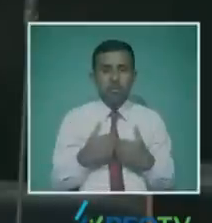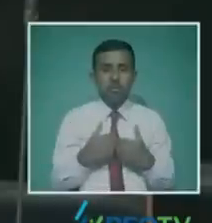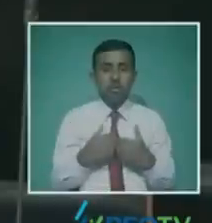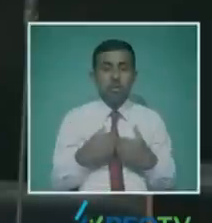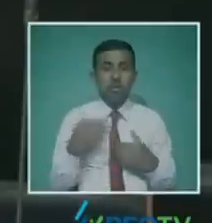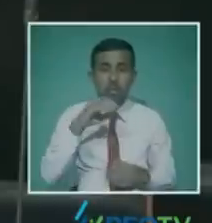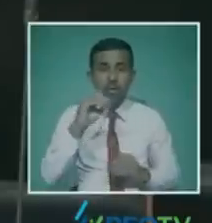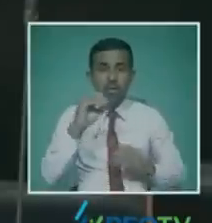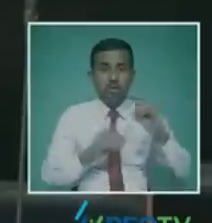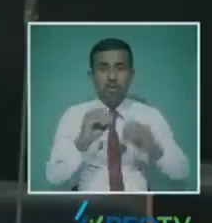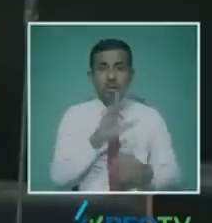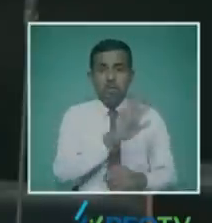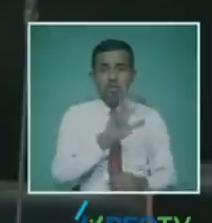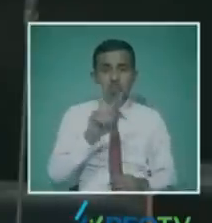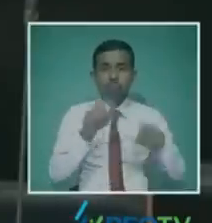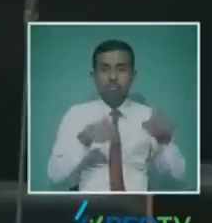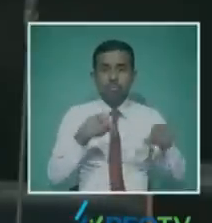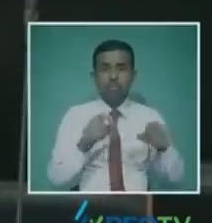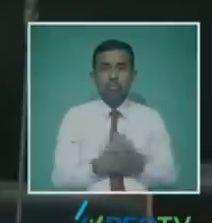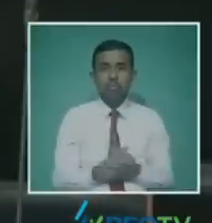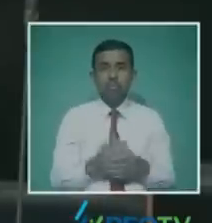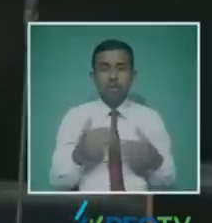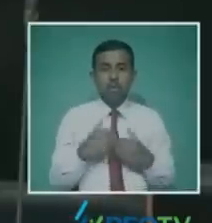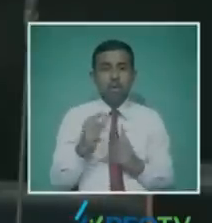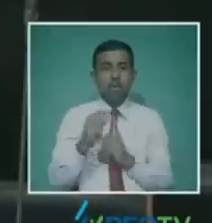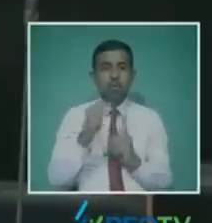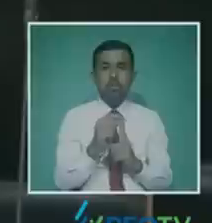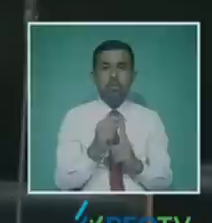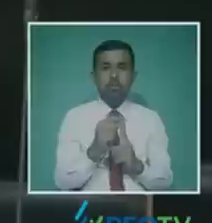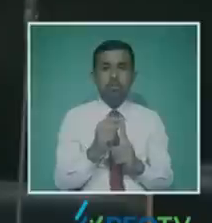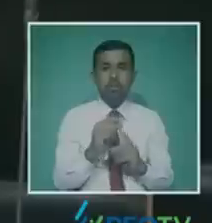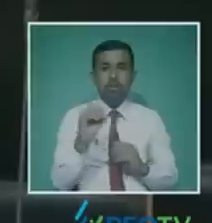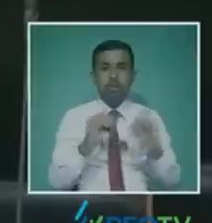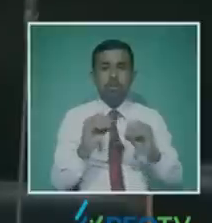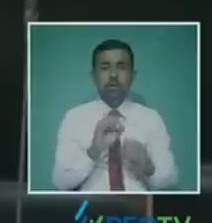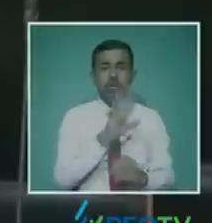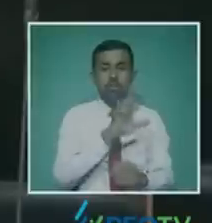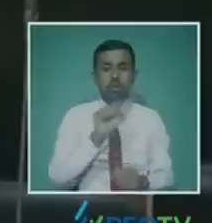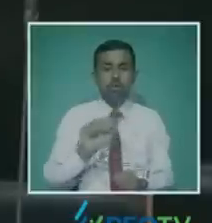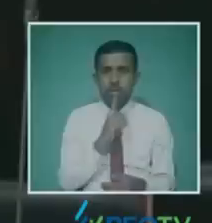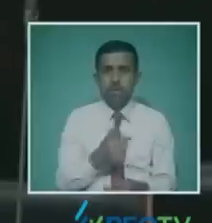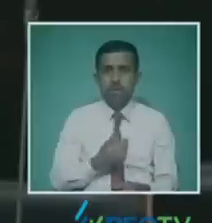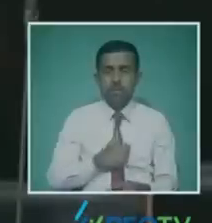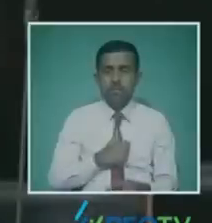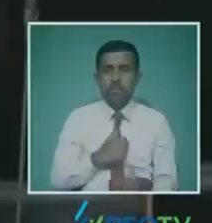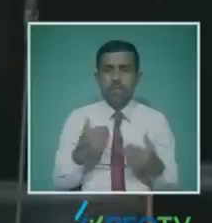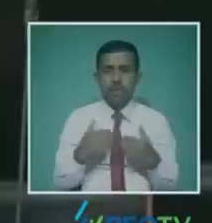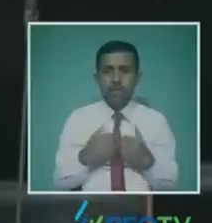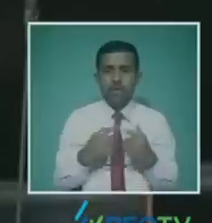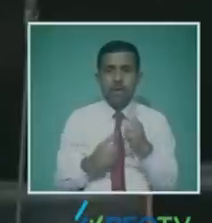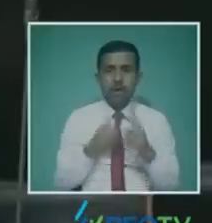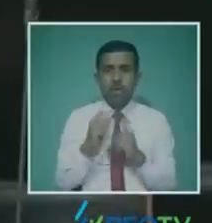ජනගහණයෙන් 52% කාන්තාවන් අපේ පාර්ලිමේන්තුවේ මන්ත්‍රීවරුන්ගේ 5.3% කාන්තාවන් අපිට කතා කරන්න